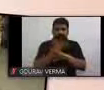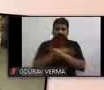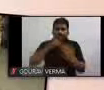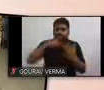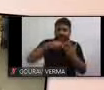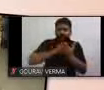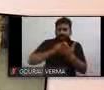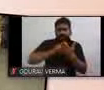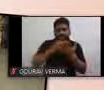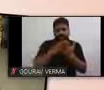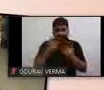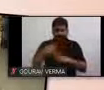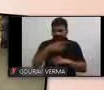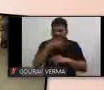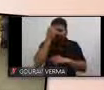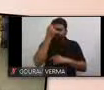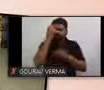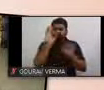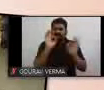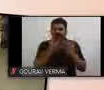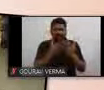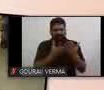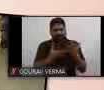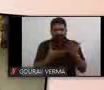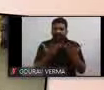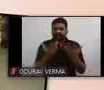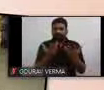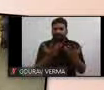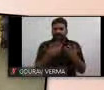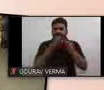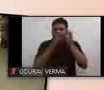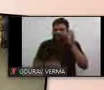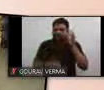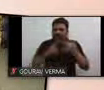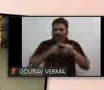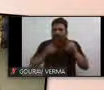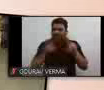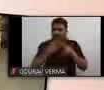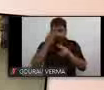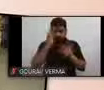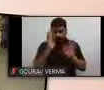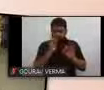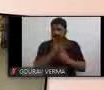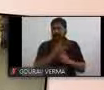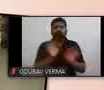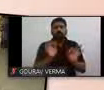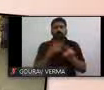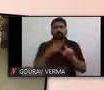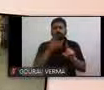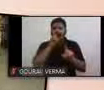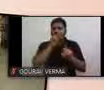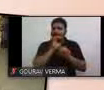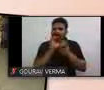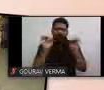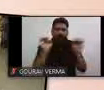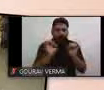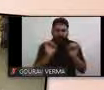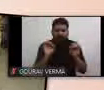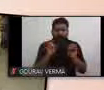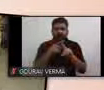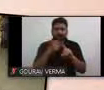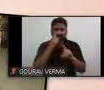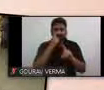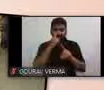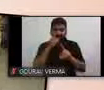are not understanding. देखो उसको तो उनको interpreter तो हमको not even speaking. This girl, the